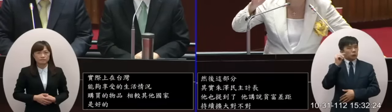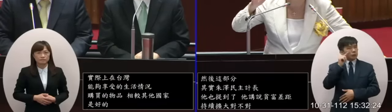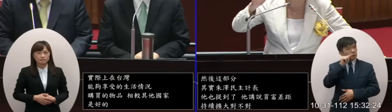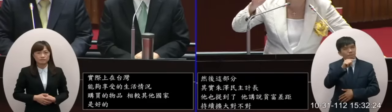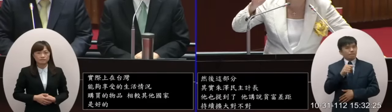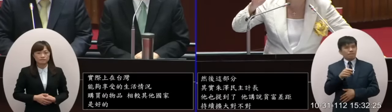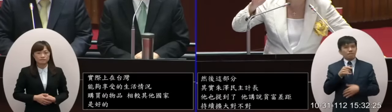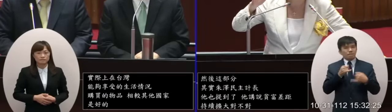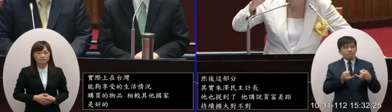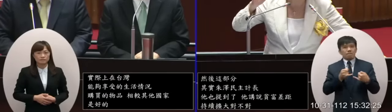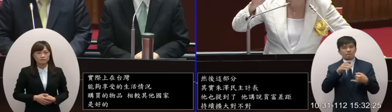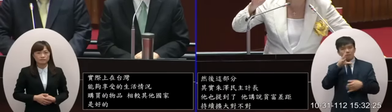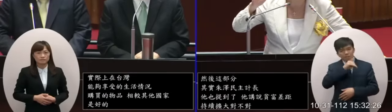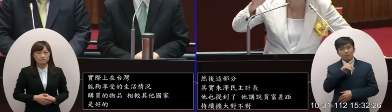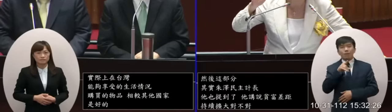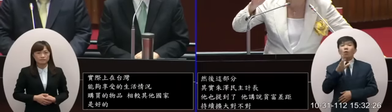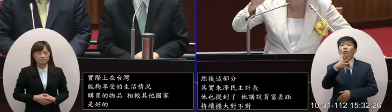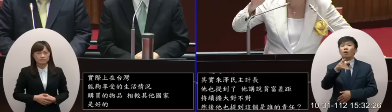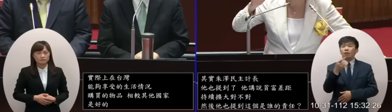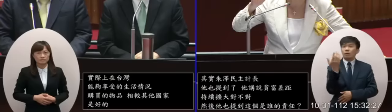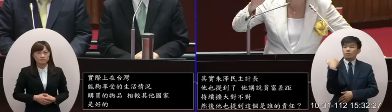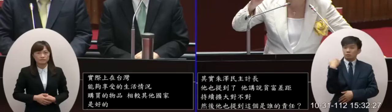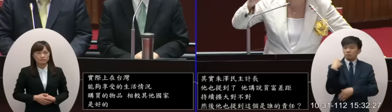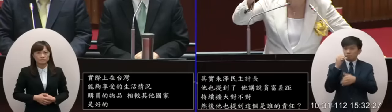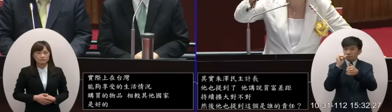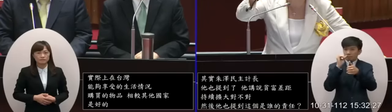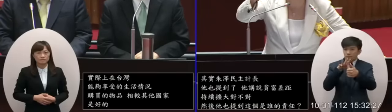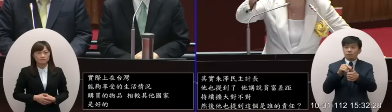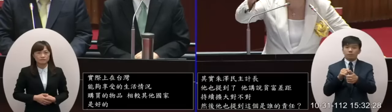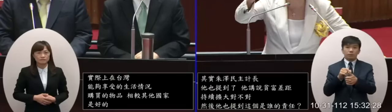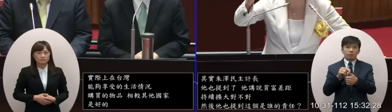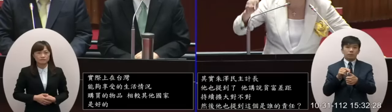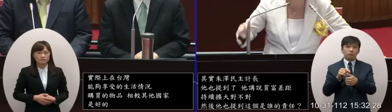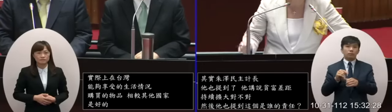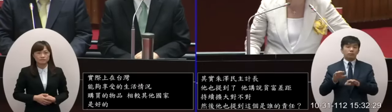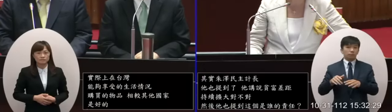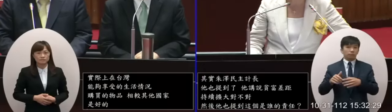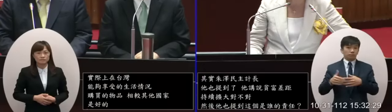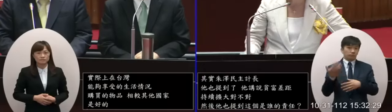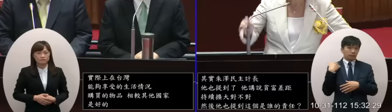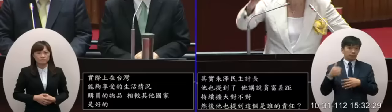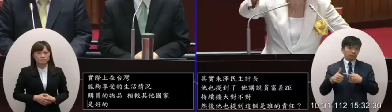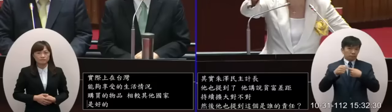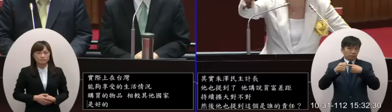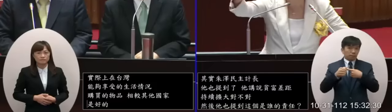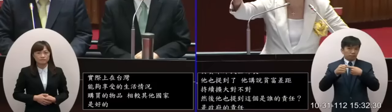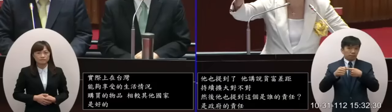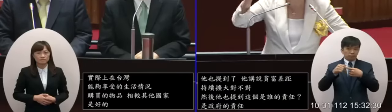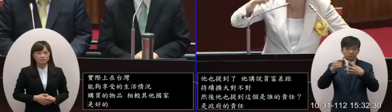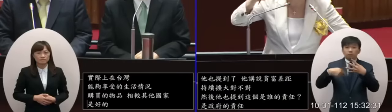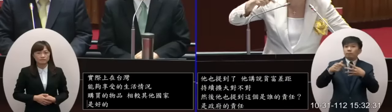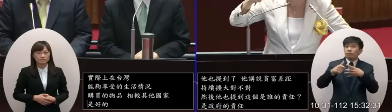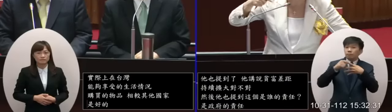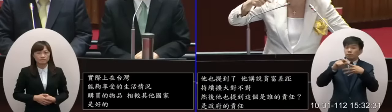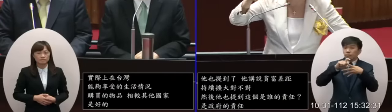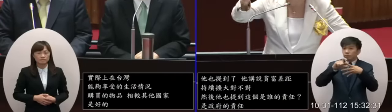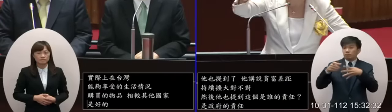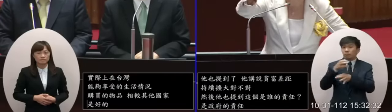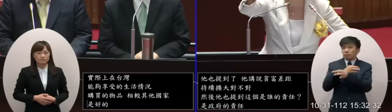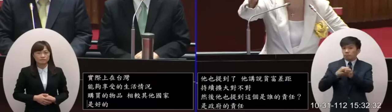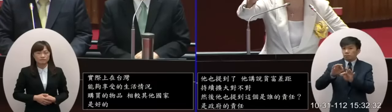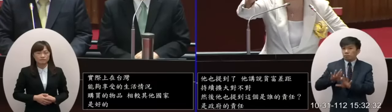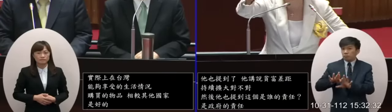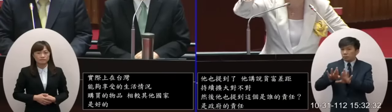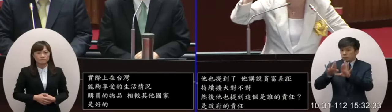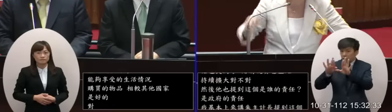的啊。为什么很感冒呢？是因为院长，我跟你报告啊，我们的第一季经济成长率啊。他可以一年到目前为止，他